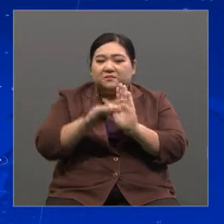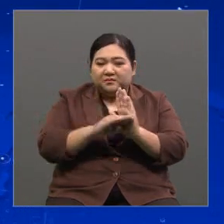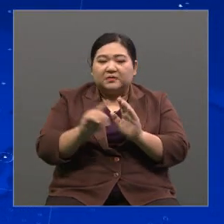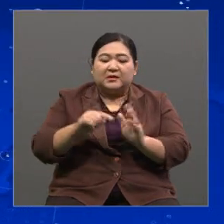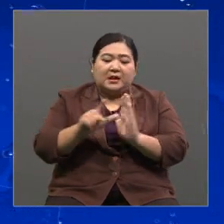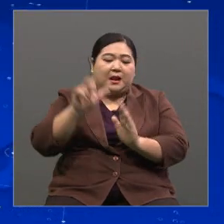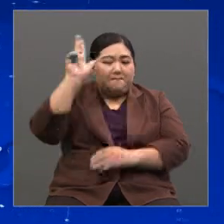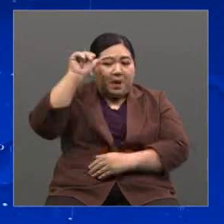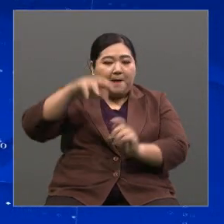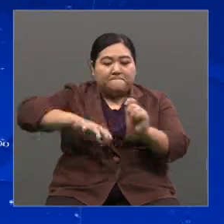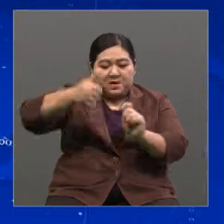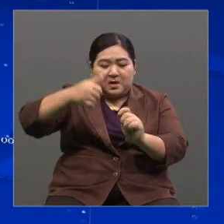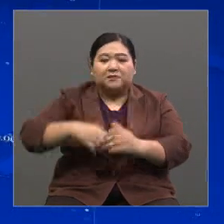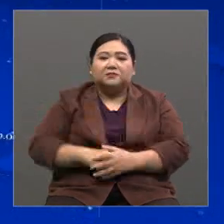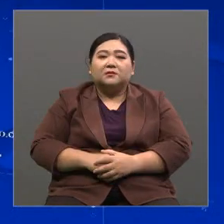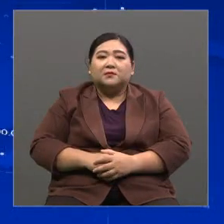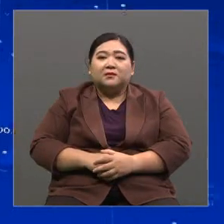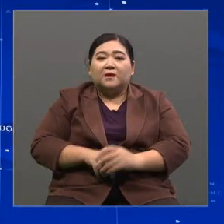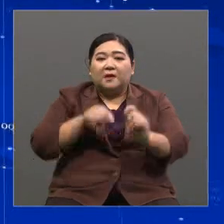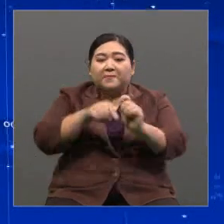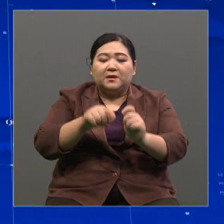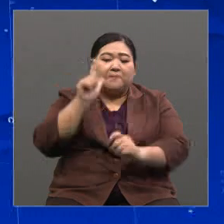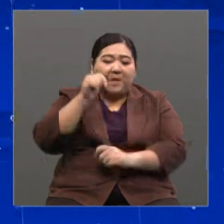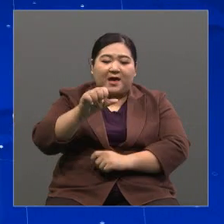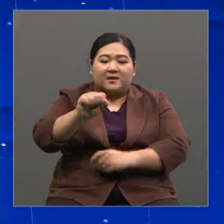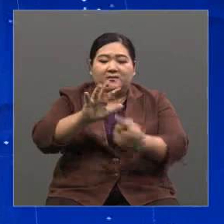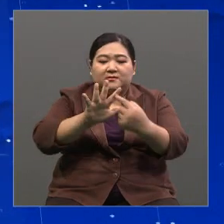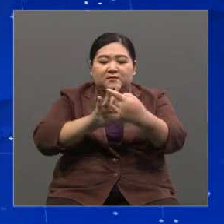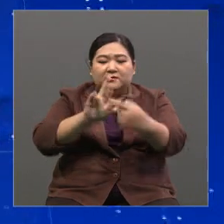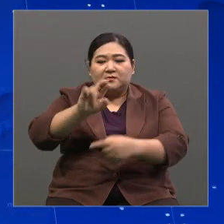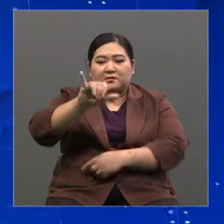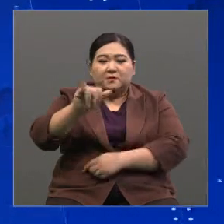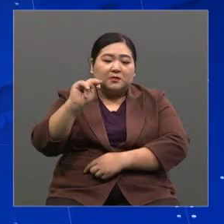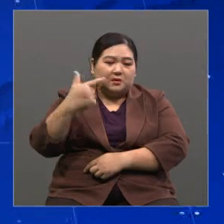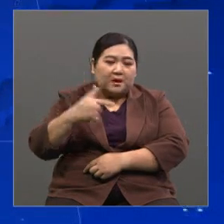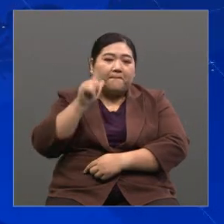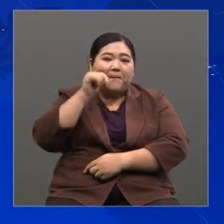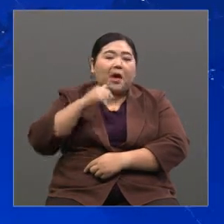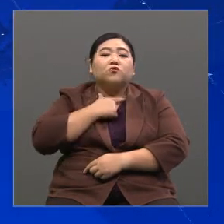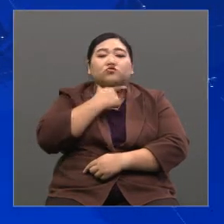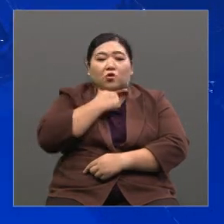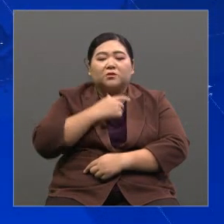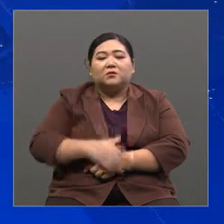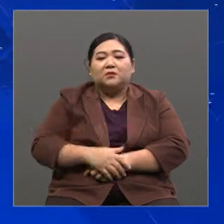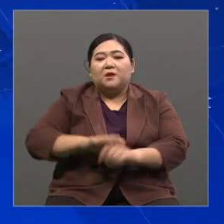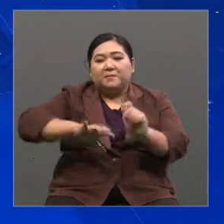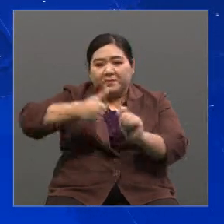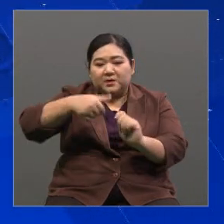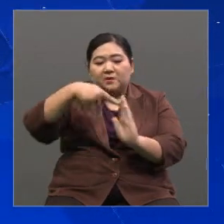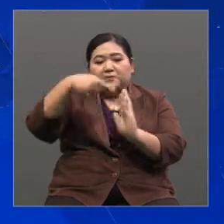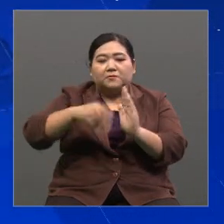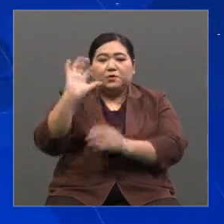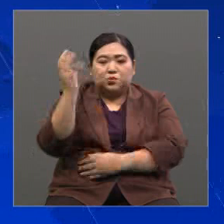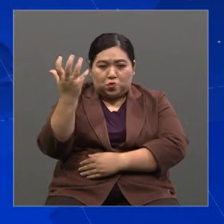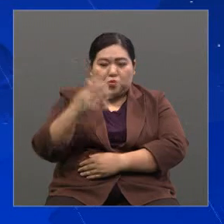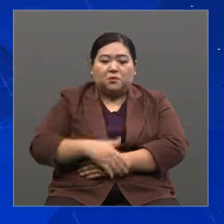เมจงวดลำปางตำบนแม่เซเรียง อำเพอแม่ เชรีง จัหดแ่หองศรตำบนในเมือง เปอฤษนุโรคตำบนแ่ปะำเพอ